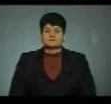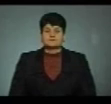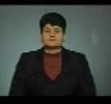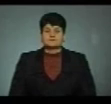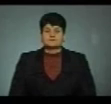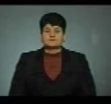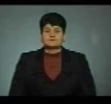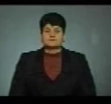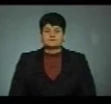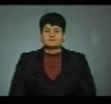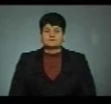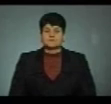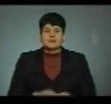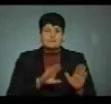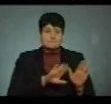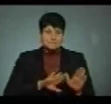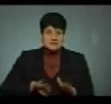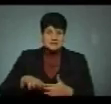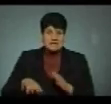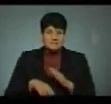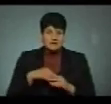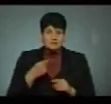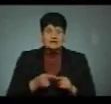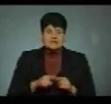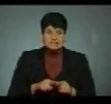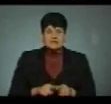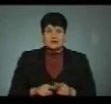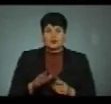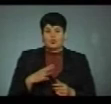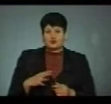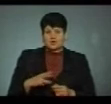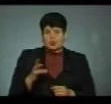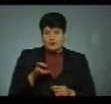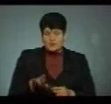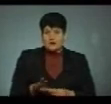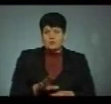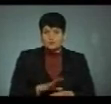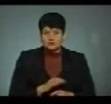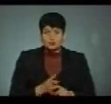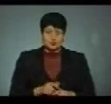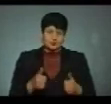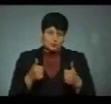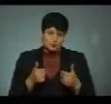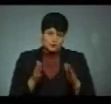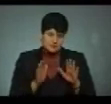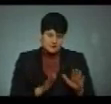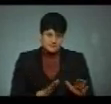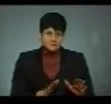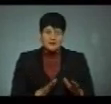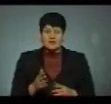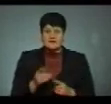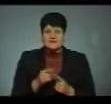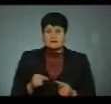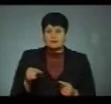От після виборів ці очікування були надзвичайно позитивними. І,